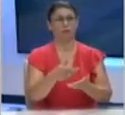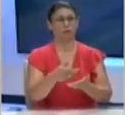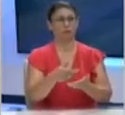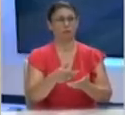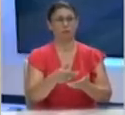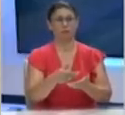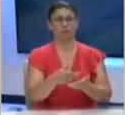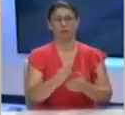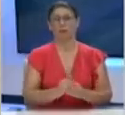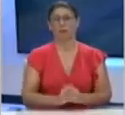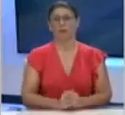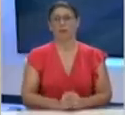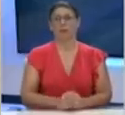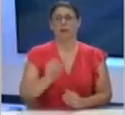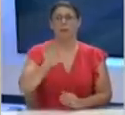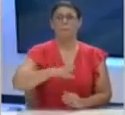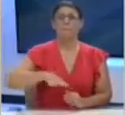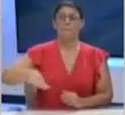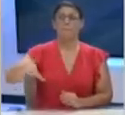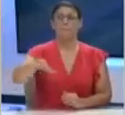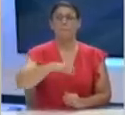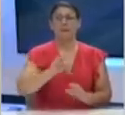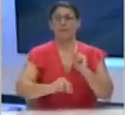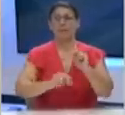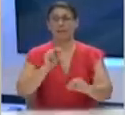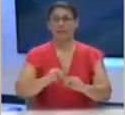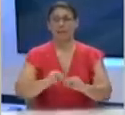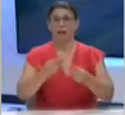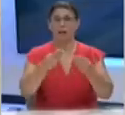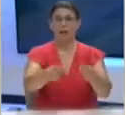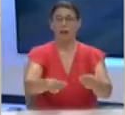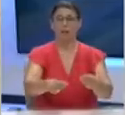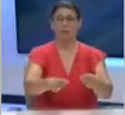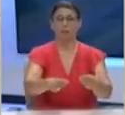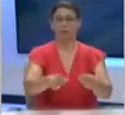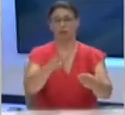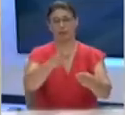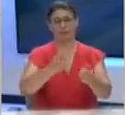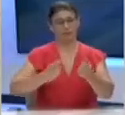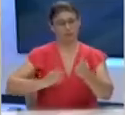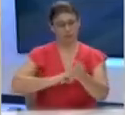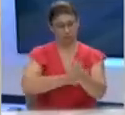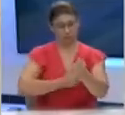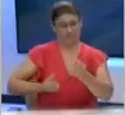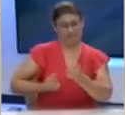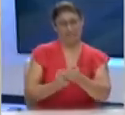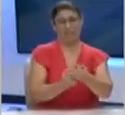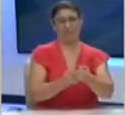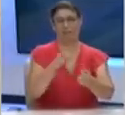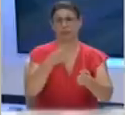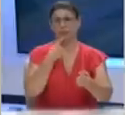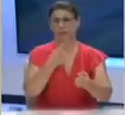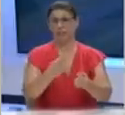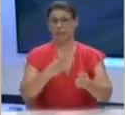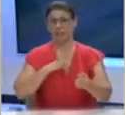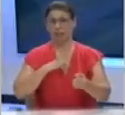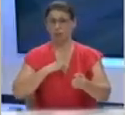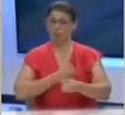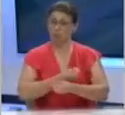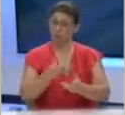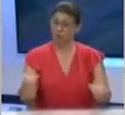μερικές μέρες στις περιφερειακές εκλογές? Γιατί εσείς μιλάτε για ανθρώπους που προσφέρουν,